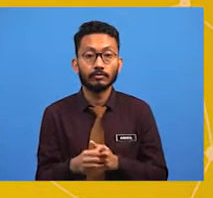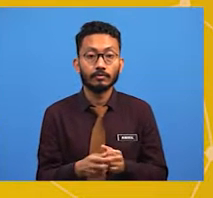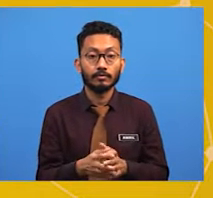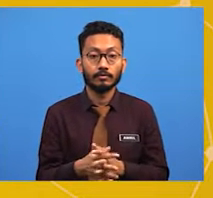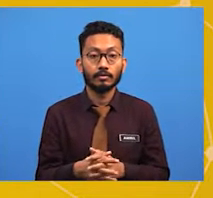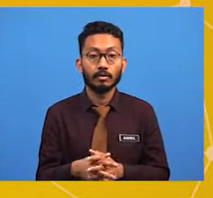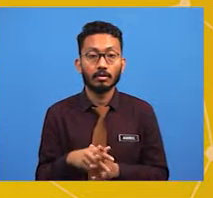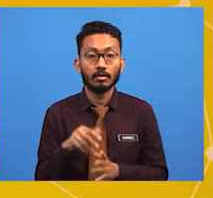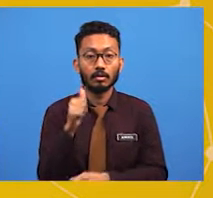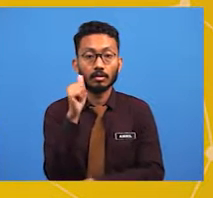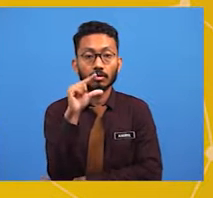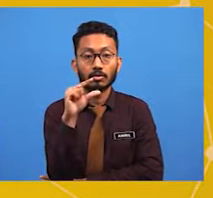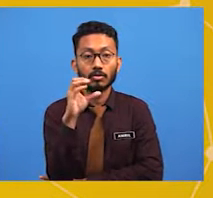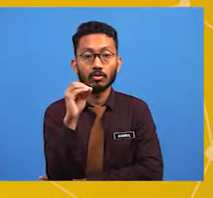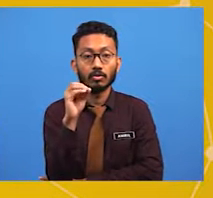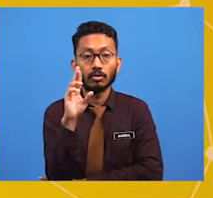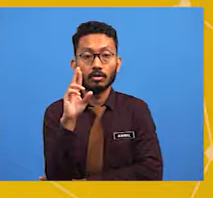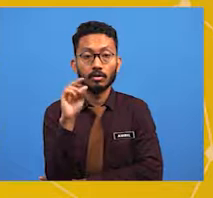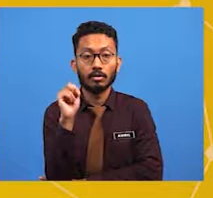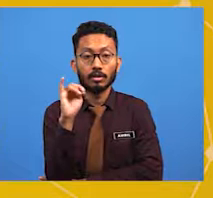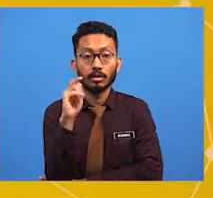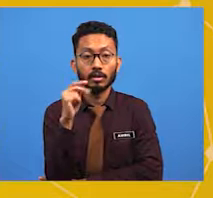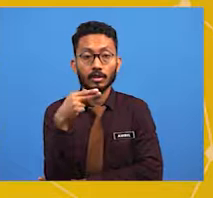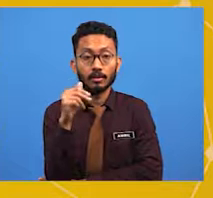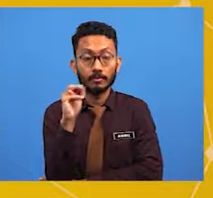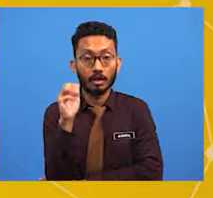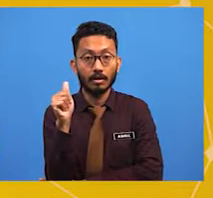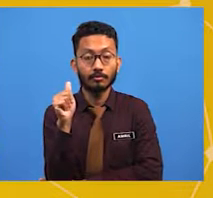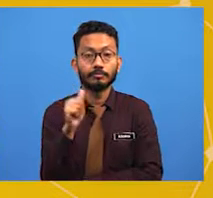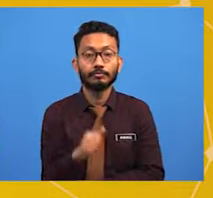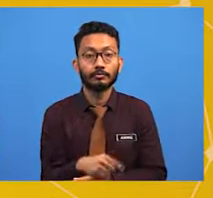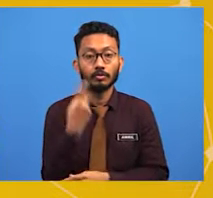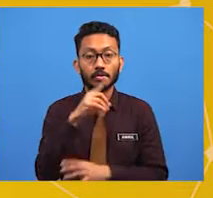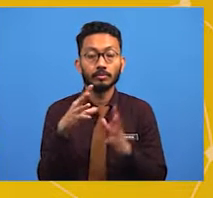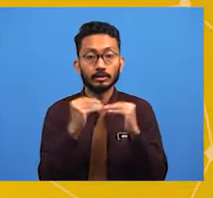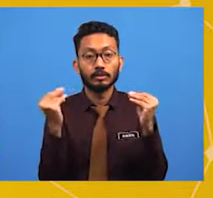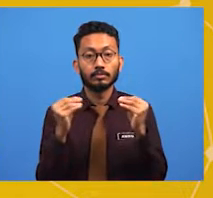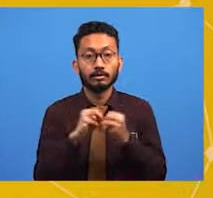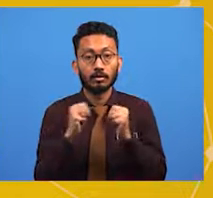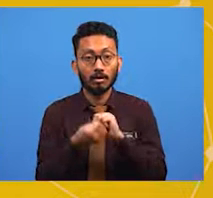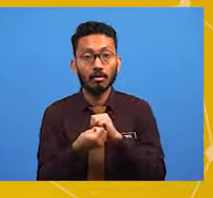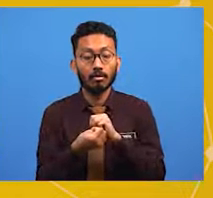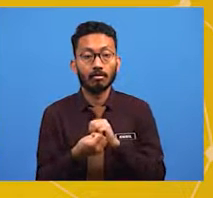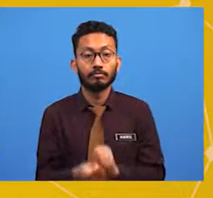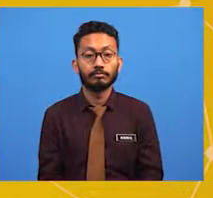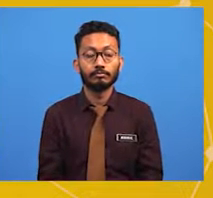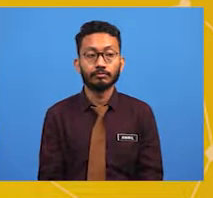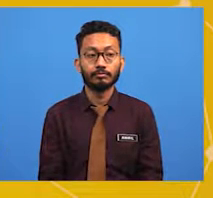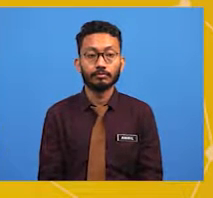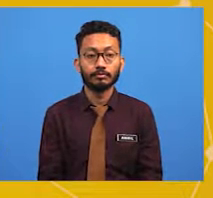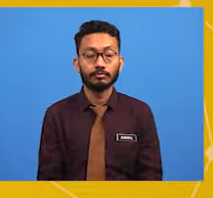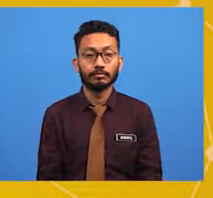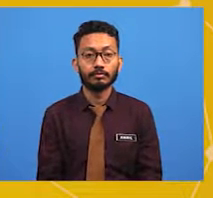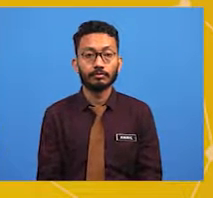algoritma penyelesaian masalah kepada situasi yang diberi. Algoritma ini diwakilkan oleh sudokod.